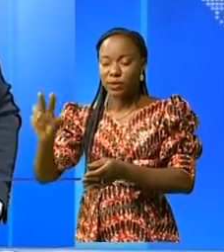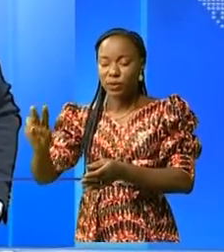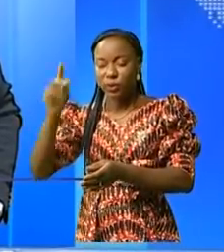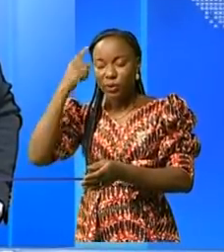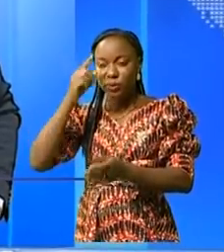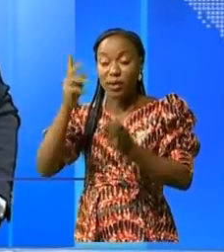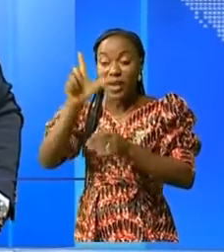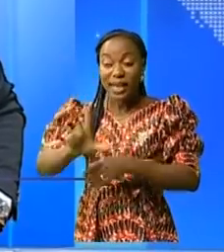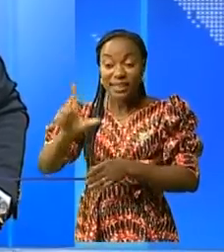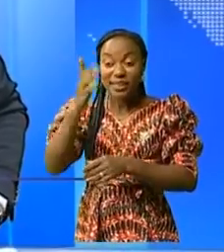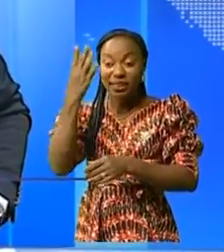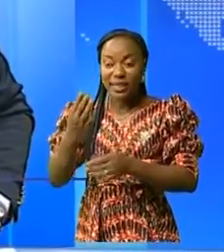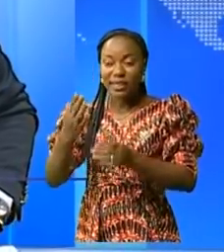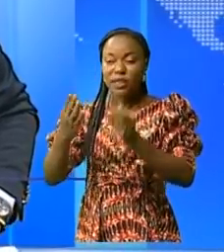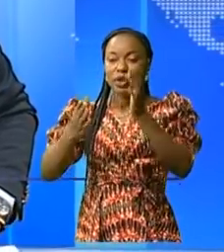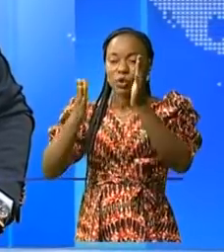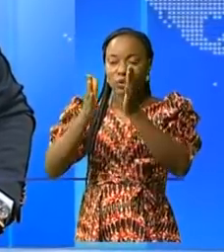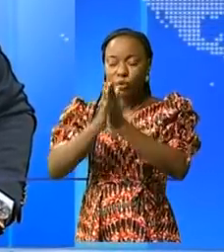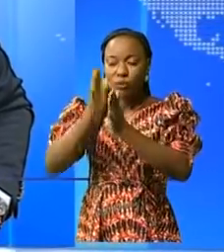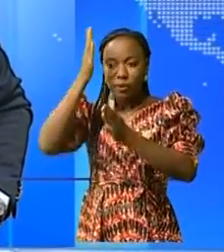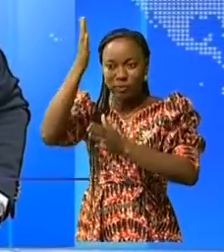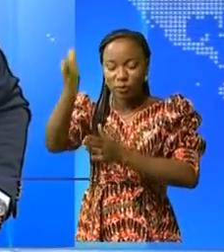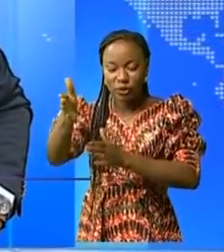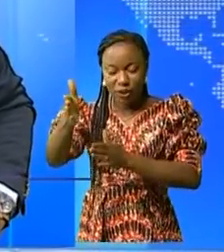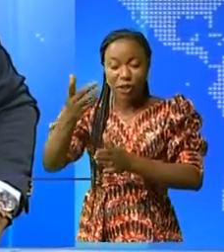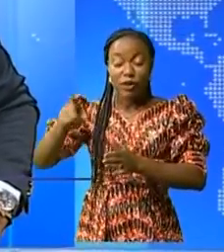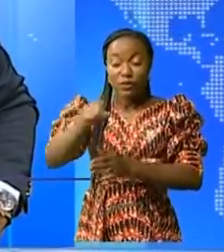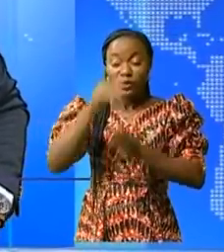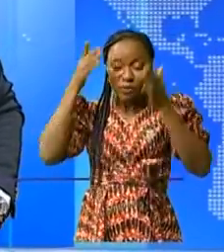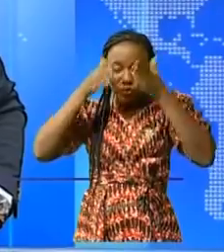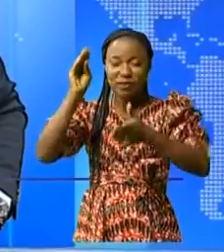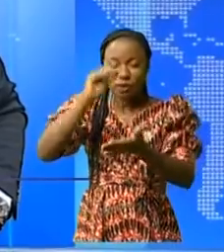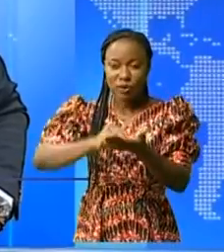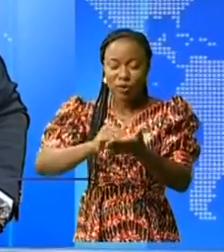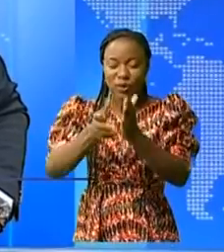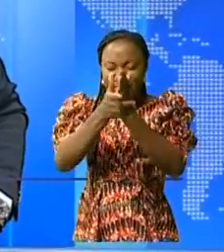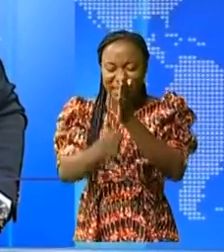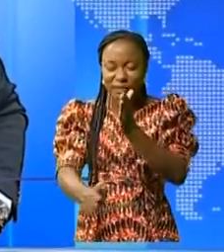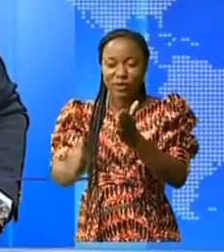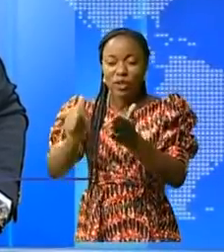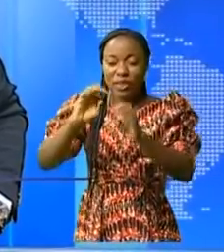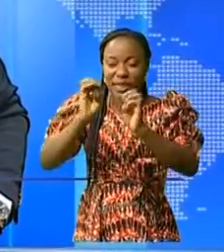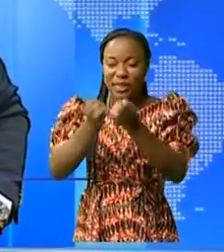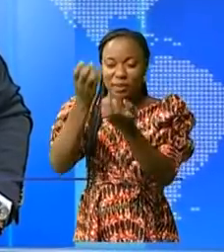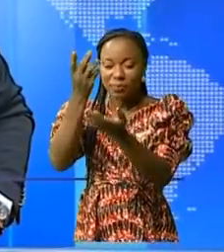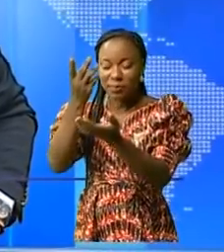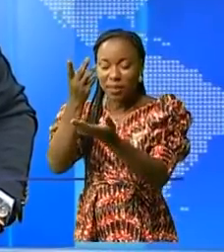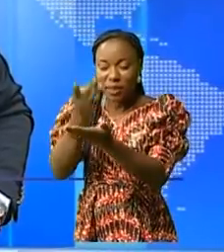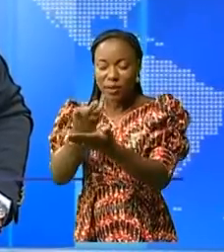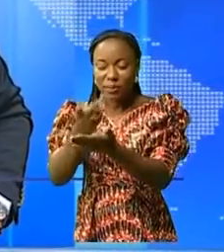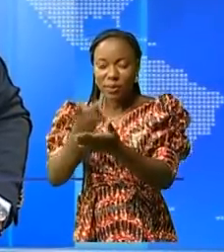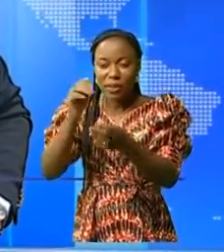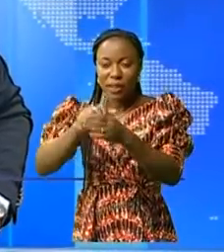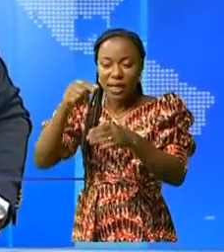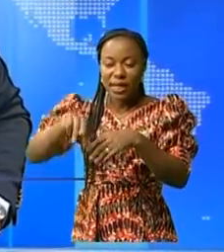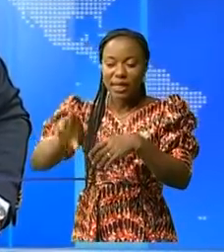lundi 4 octobre prochain et vous avez suivis des allemands en sport la qualification des lions par de l'air des siens mondiale